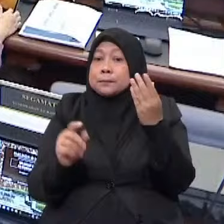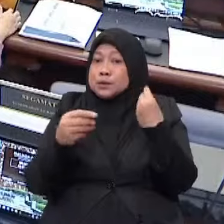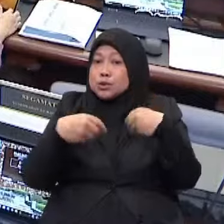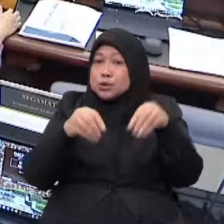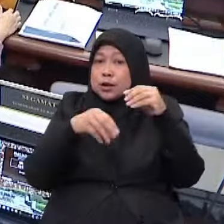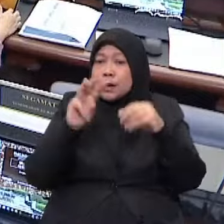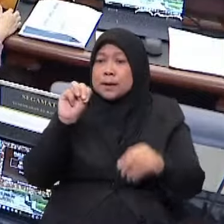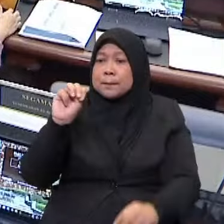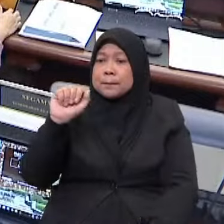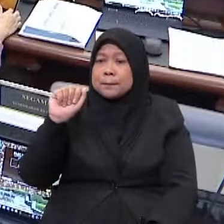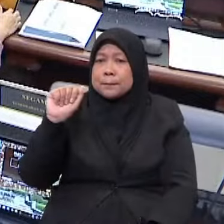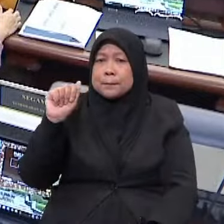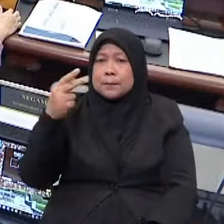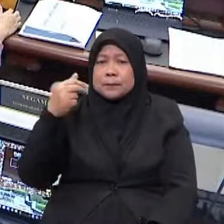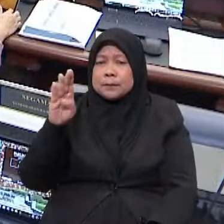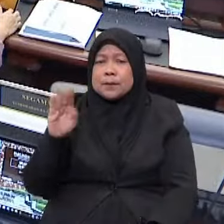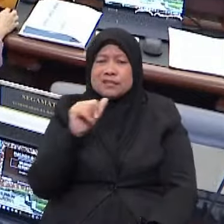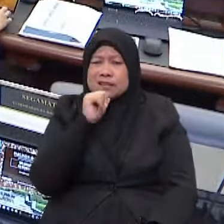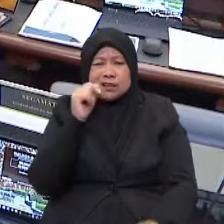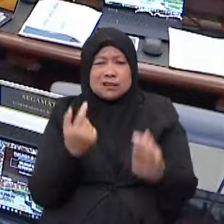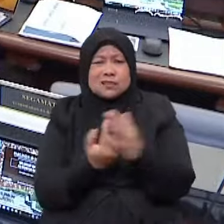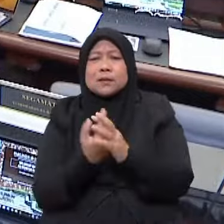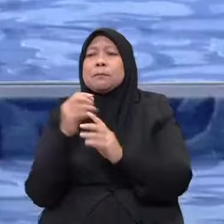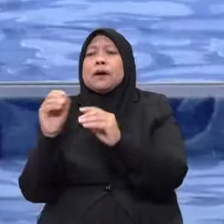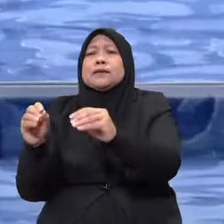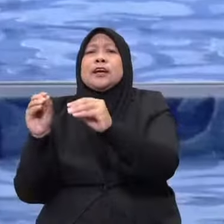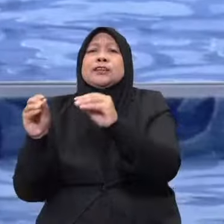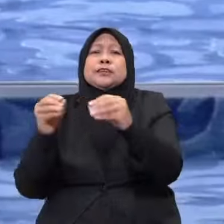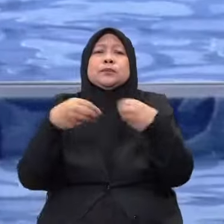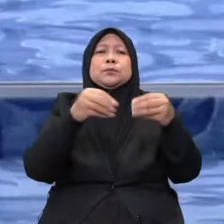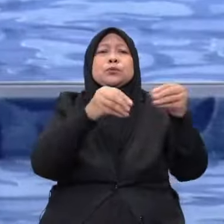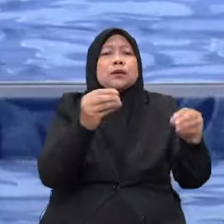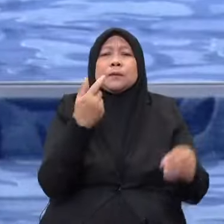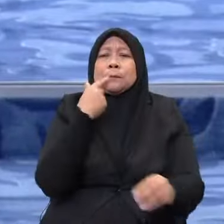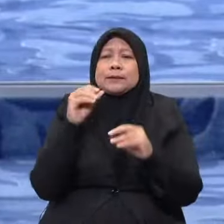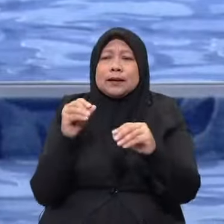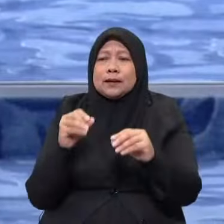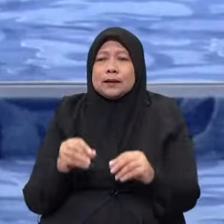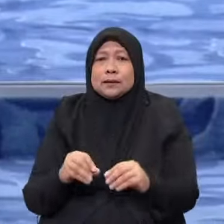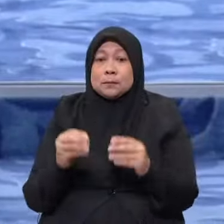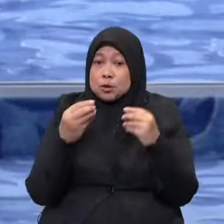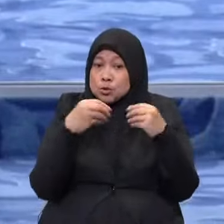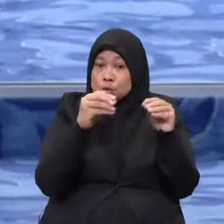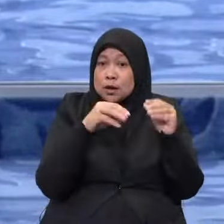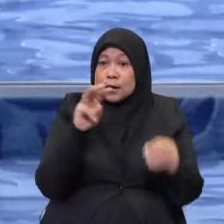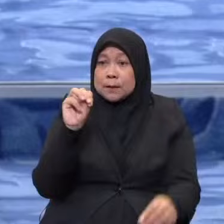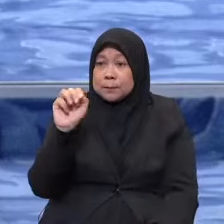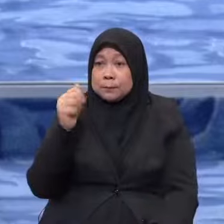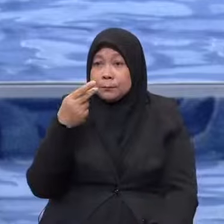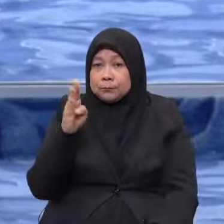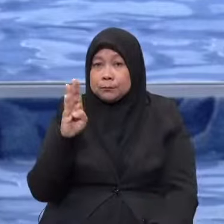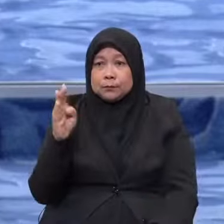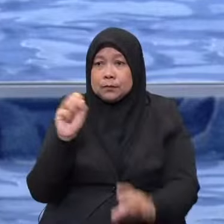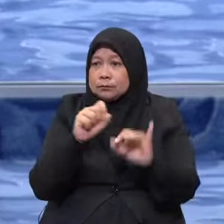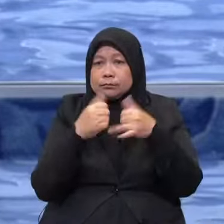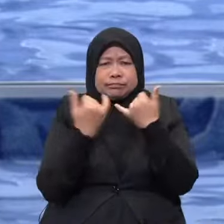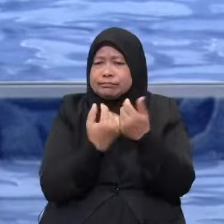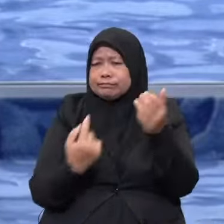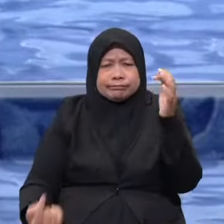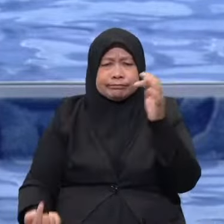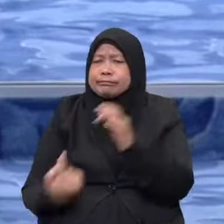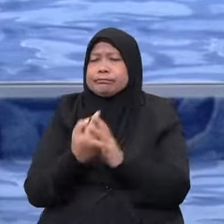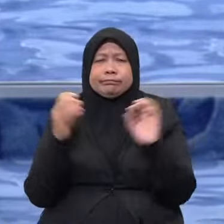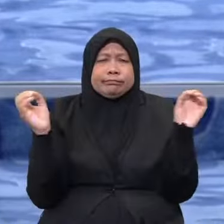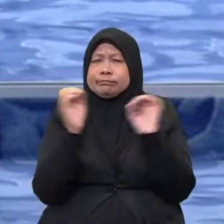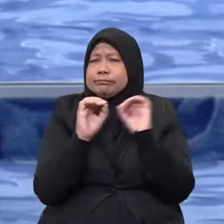penjualan MHB tidak berbangkit sama sekali. Siapa yang ajar cerita penjualan ini? Penjualan MHB kepada syarikat ini tidak bangkit